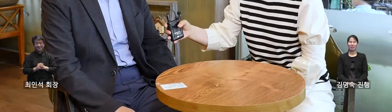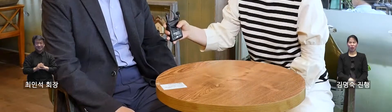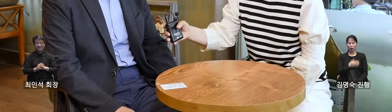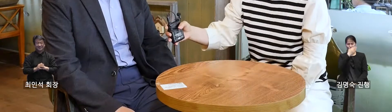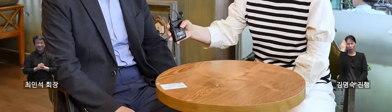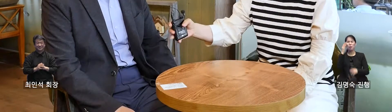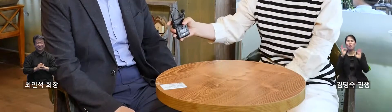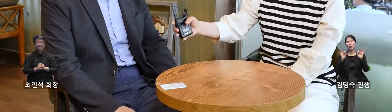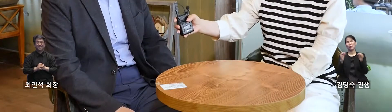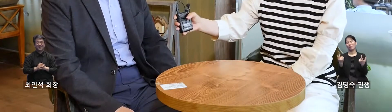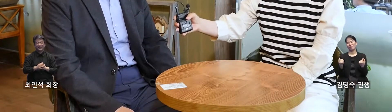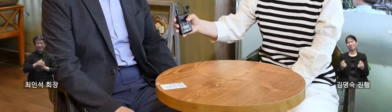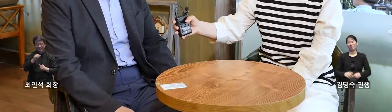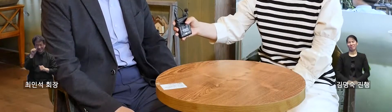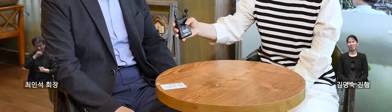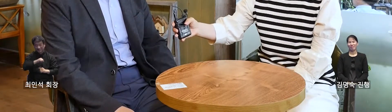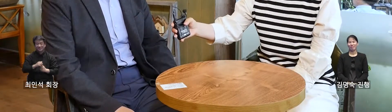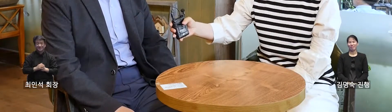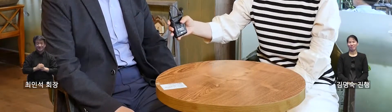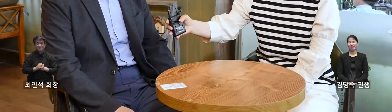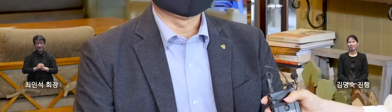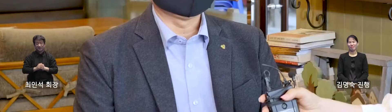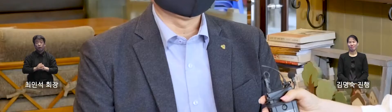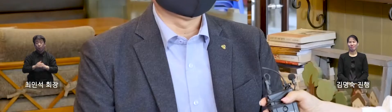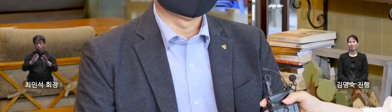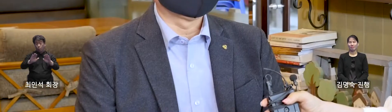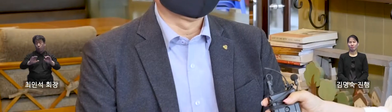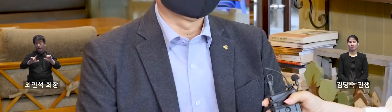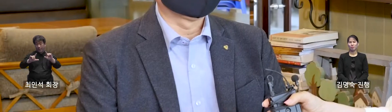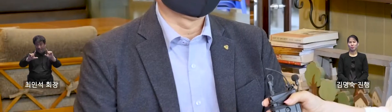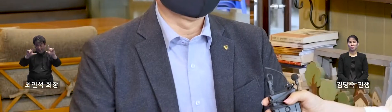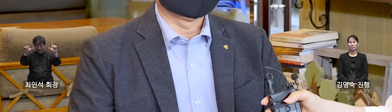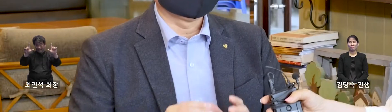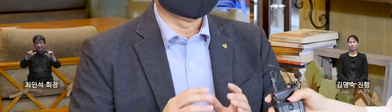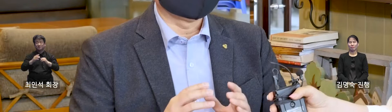젊어 보이셔가지고. 네네. 올해가 이제 그